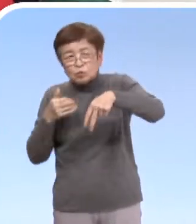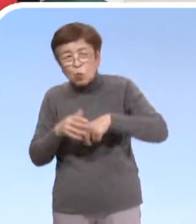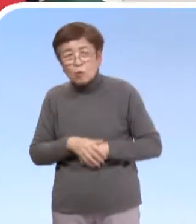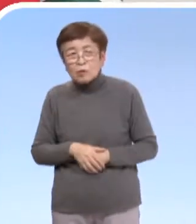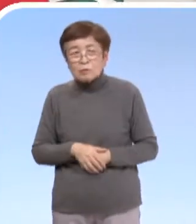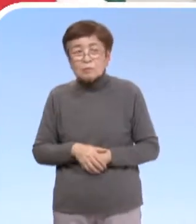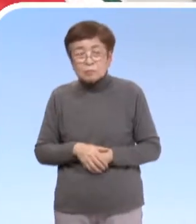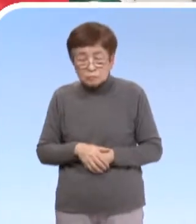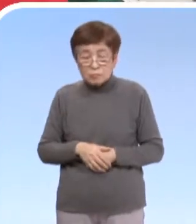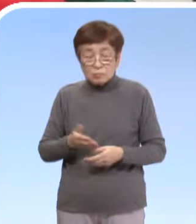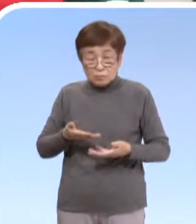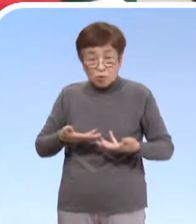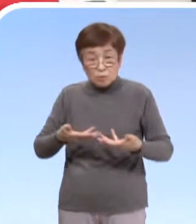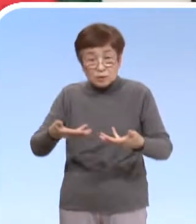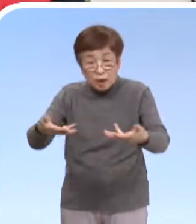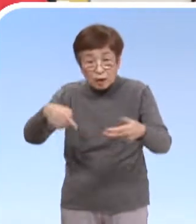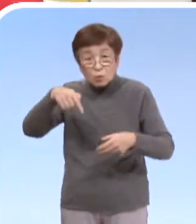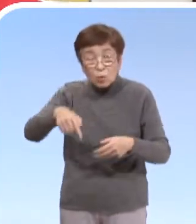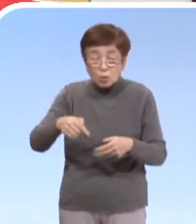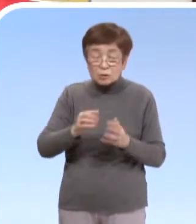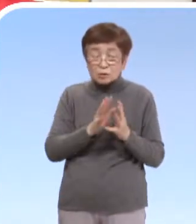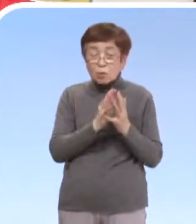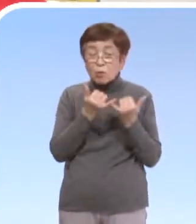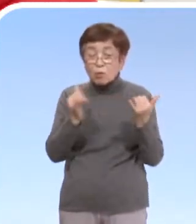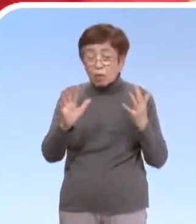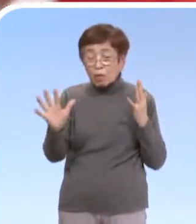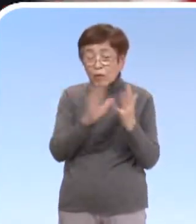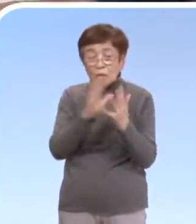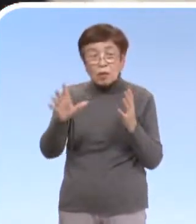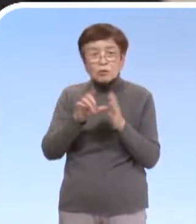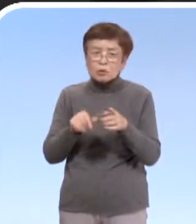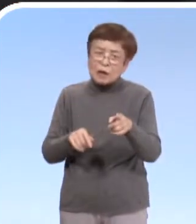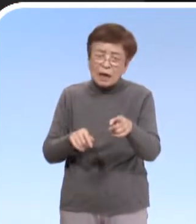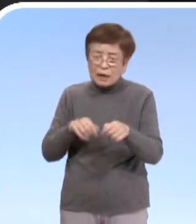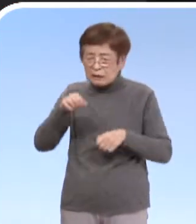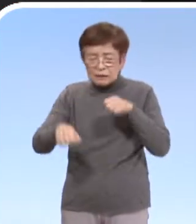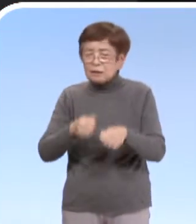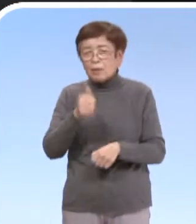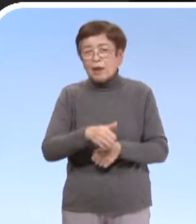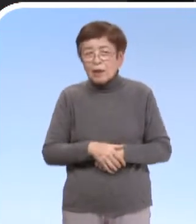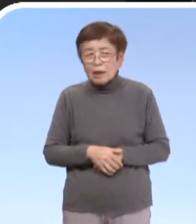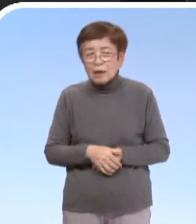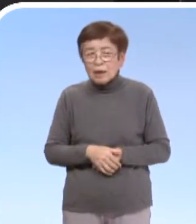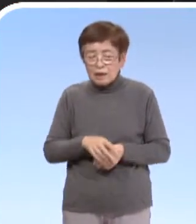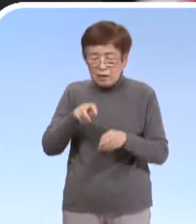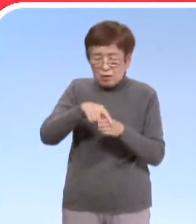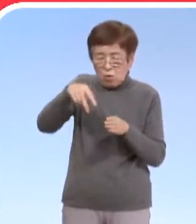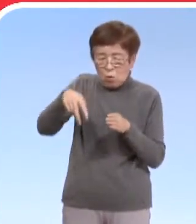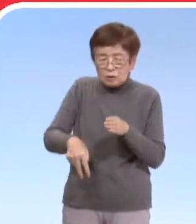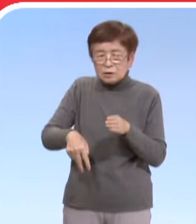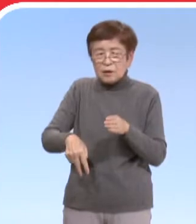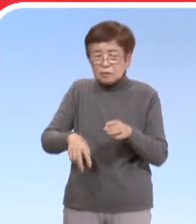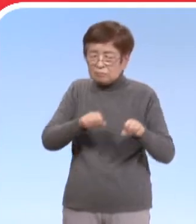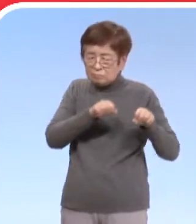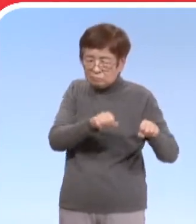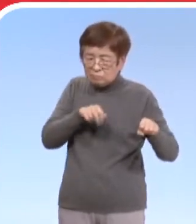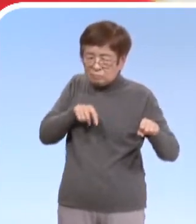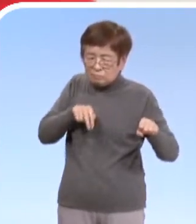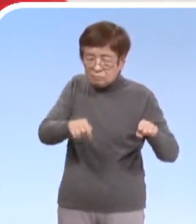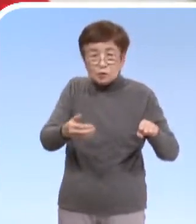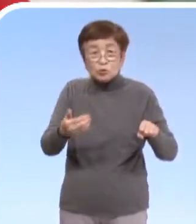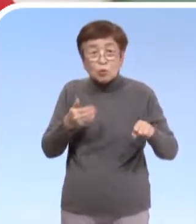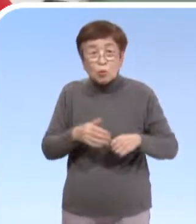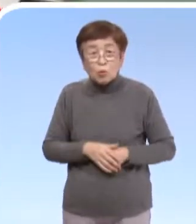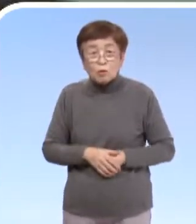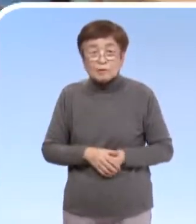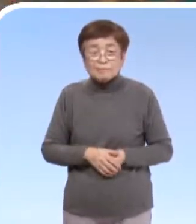商店街ではこういうふうな場面ですね、人がいっぱいいるときは、 降りていただいて、そうですね、安全のタイミングを押